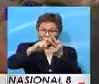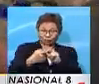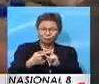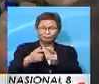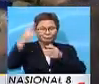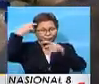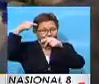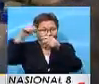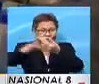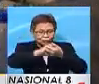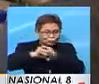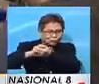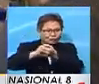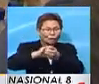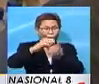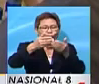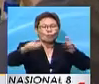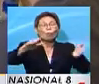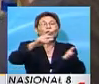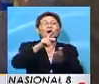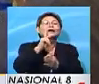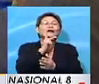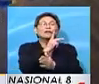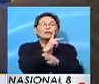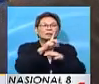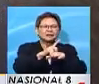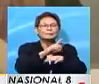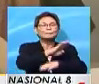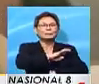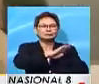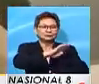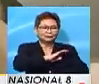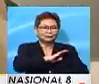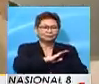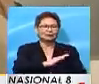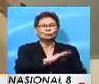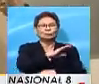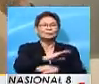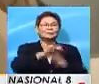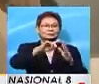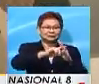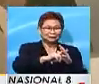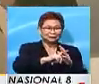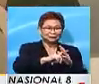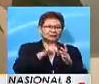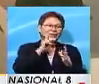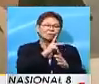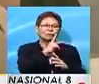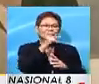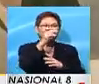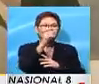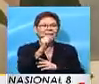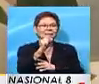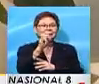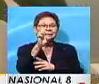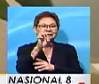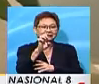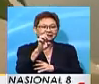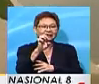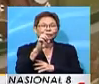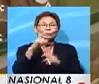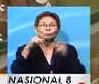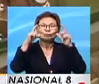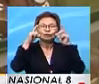sepakat membuka sebuah kefe di jalan telawi bangsar sebulan beroperasi kefe seri Moka mendapat sambutan amat